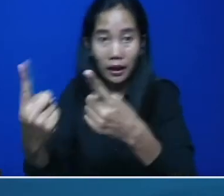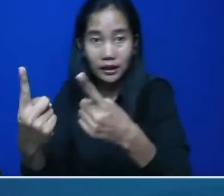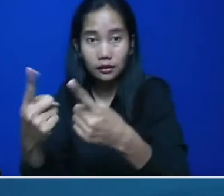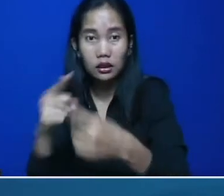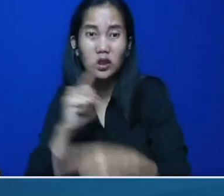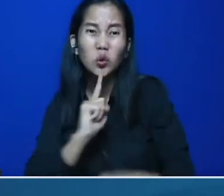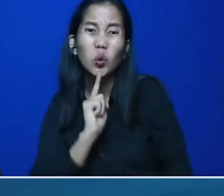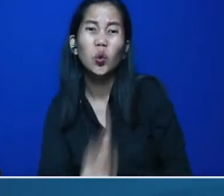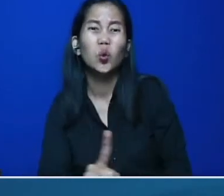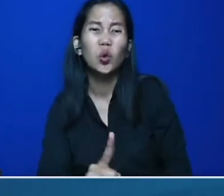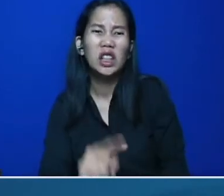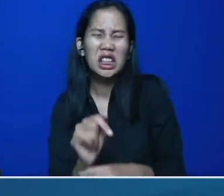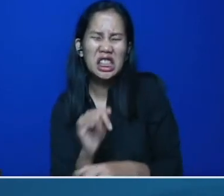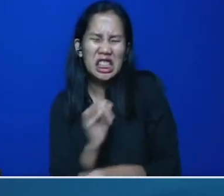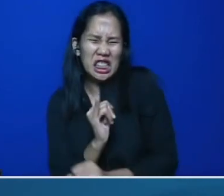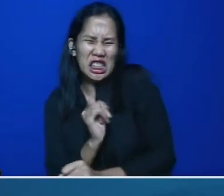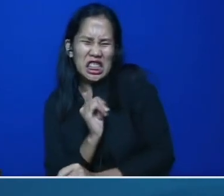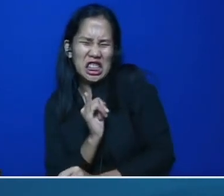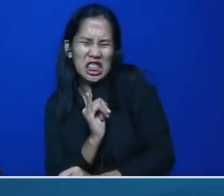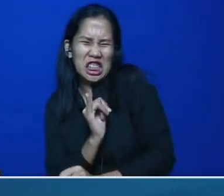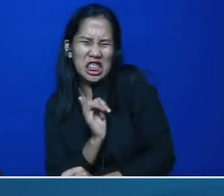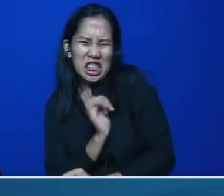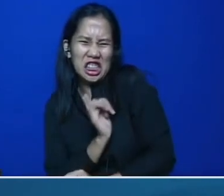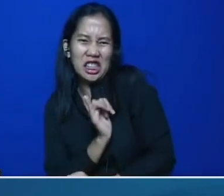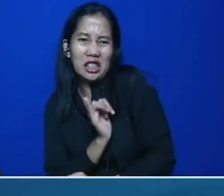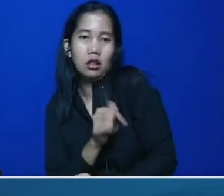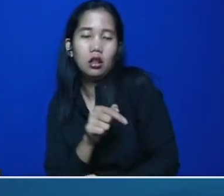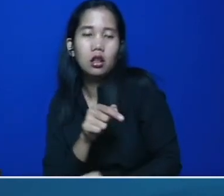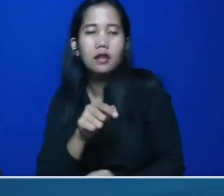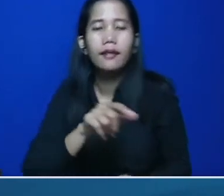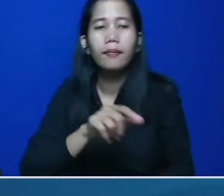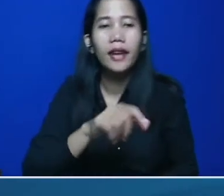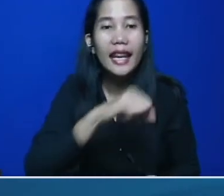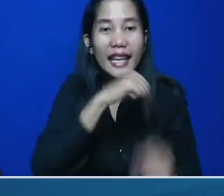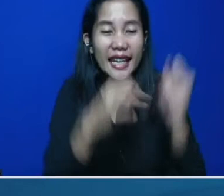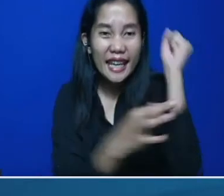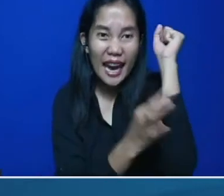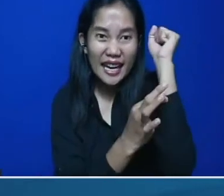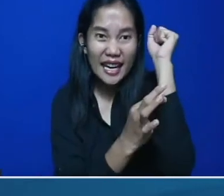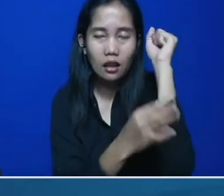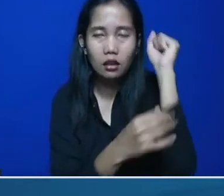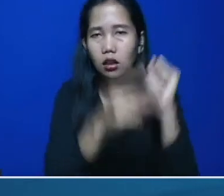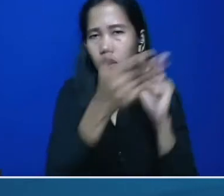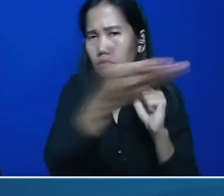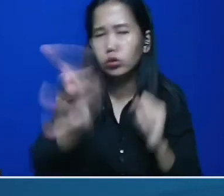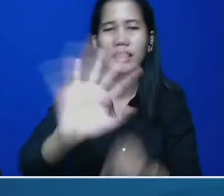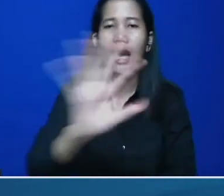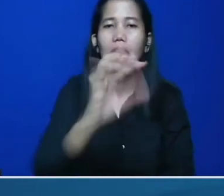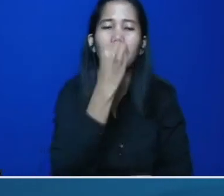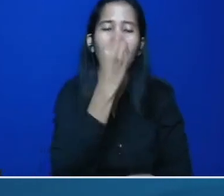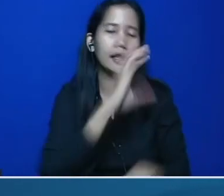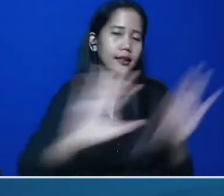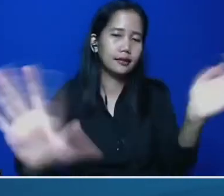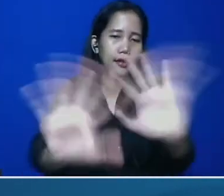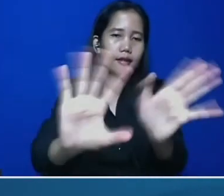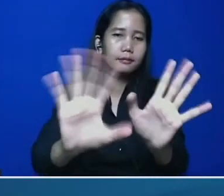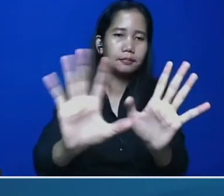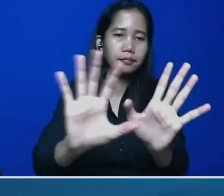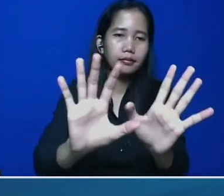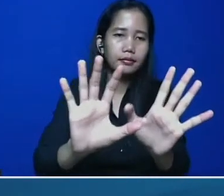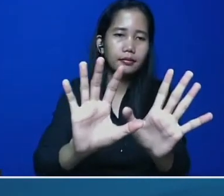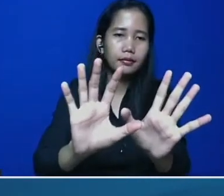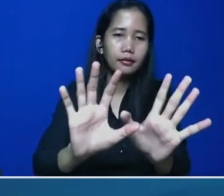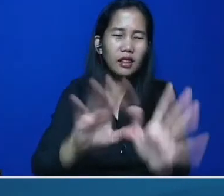dagingnya janganlah kamu makan dan bangkainya haruslah kamu Jika segala